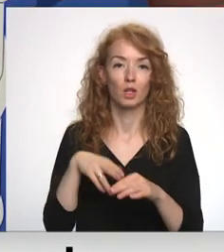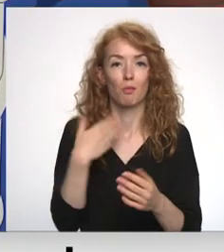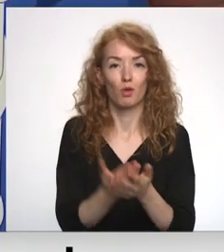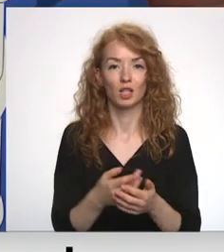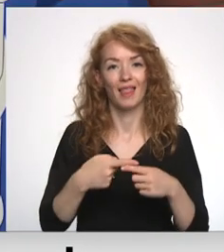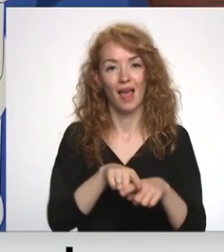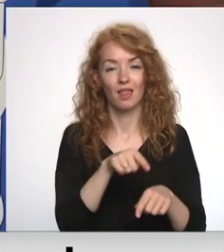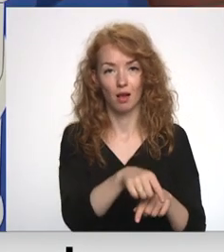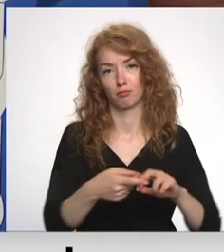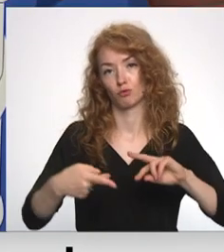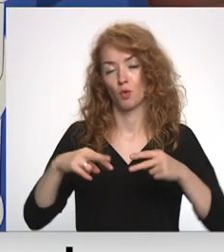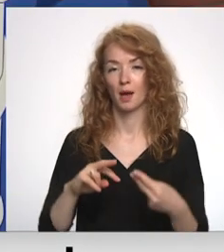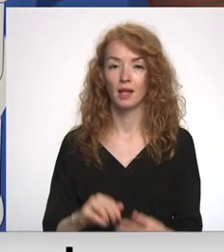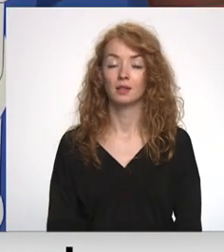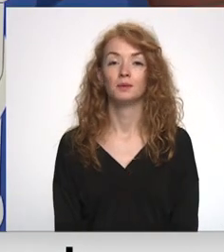nomaiņu.